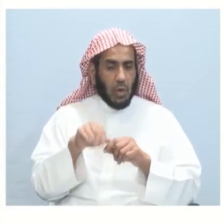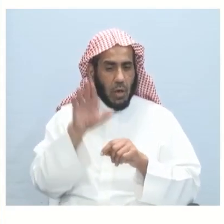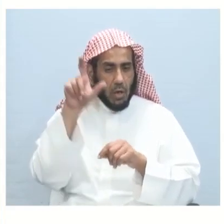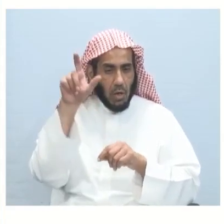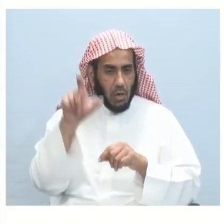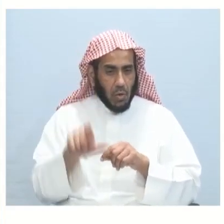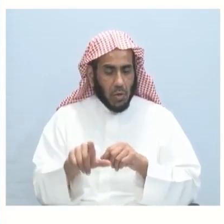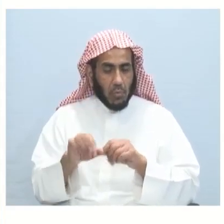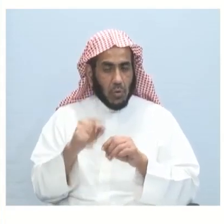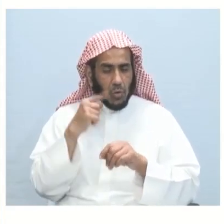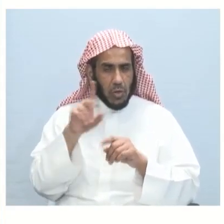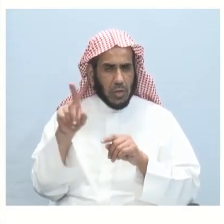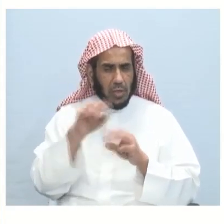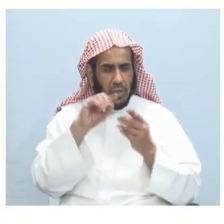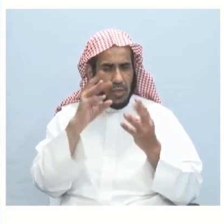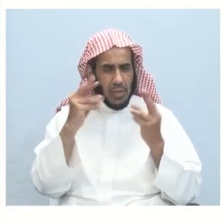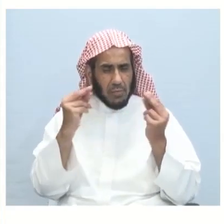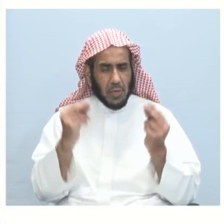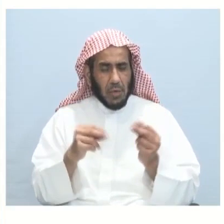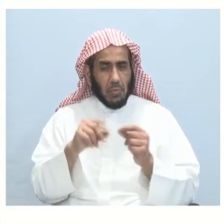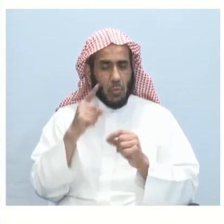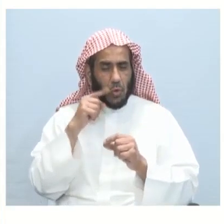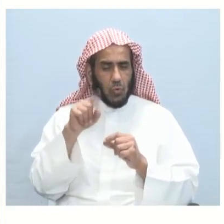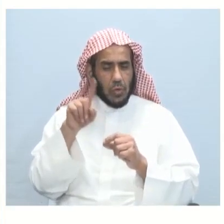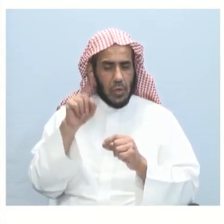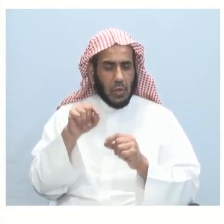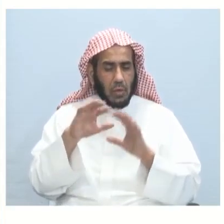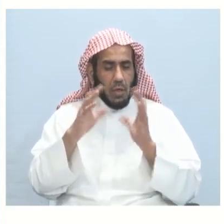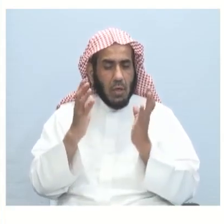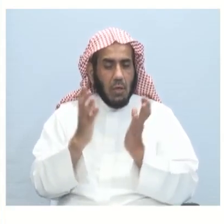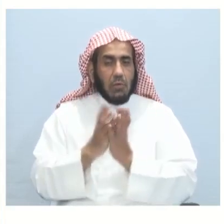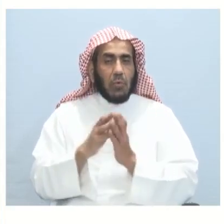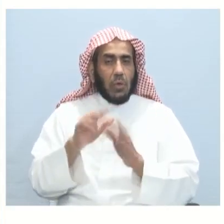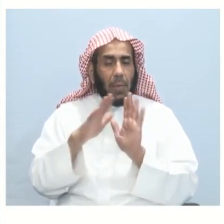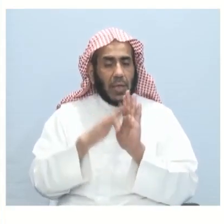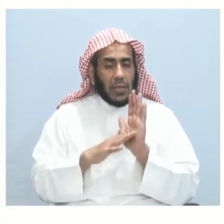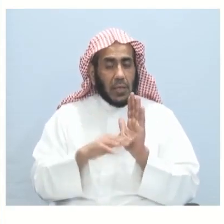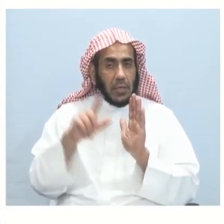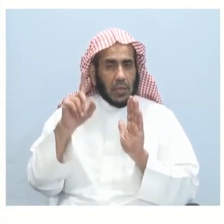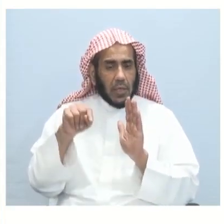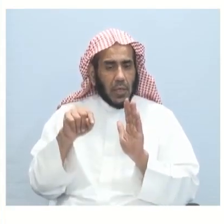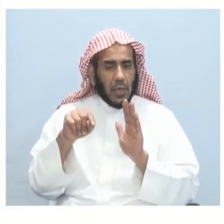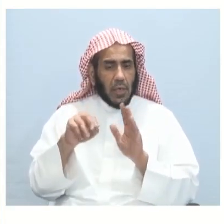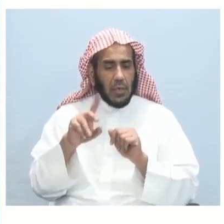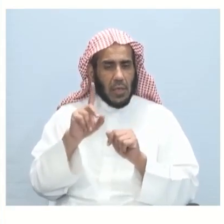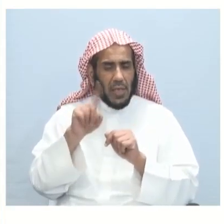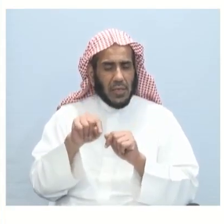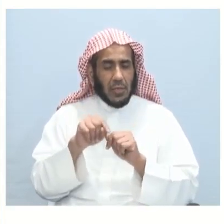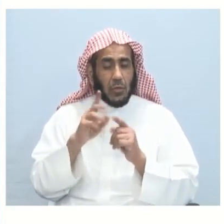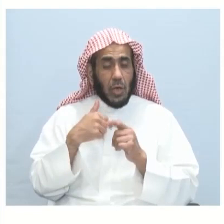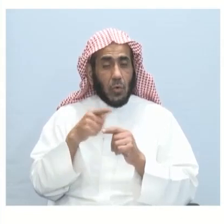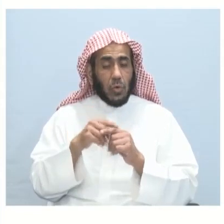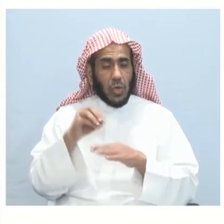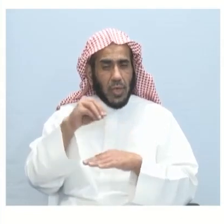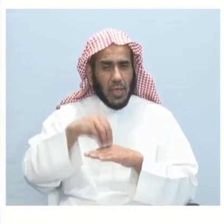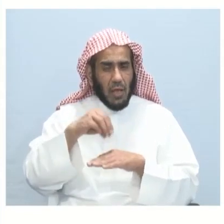ومن علامه تبويب تصميم المخطط في مجموعه بيانات نضغط على تحديد البيانات الان نريد